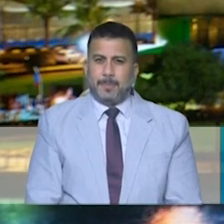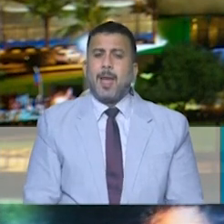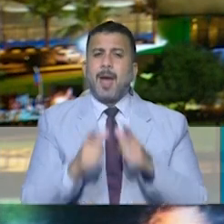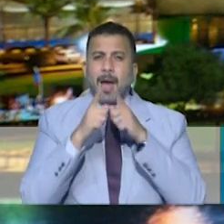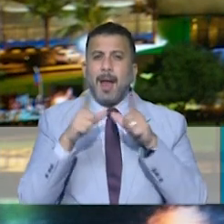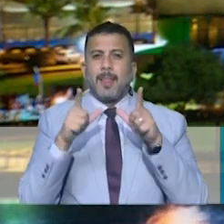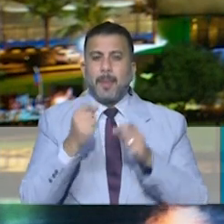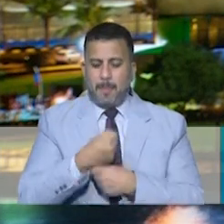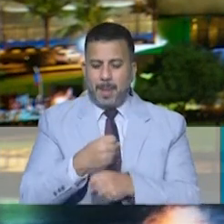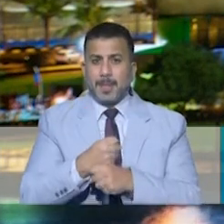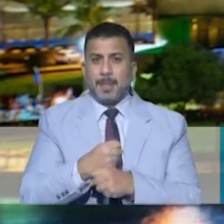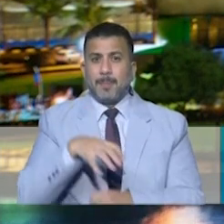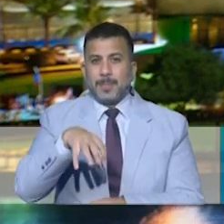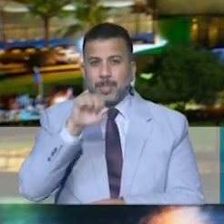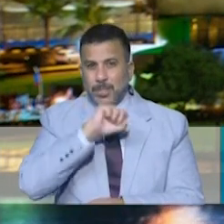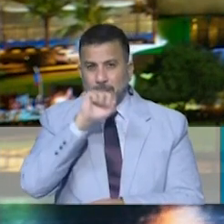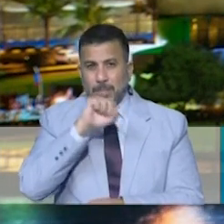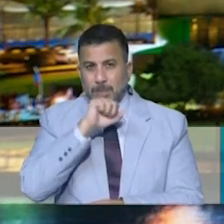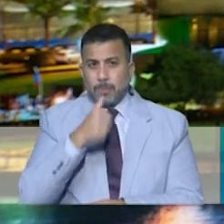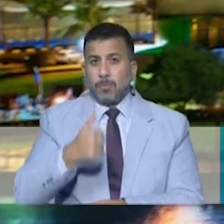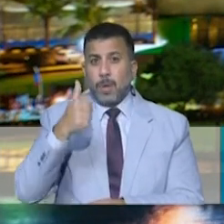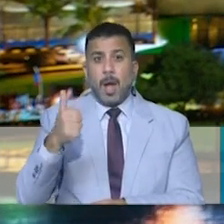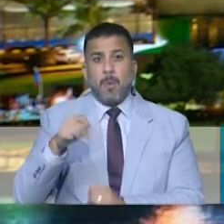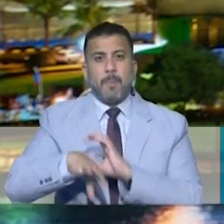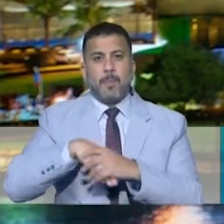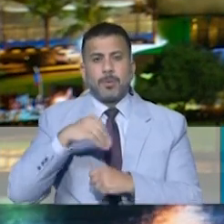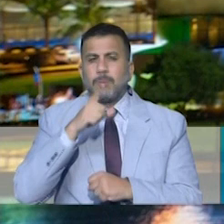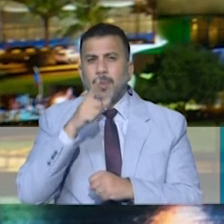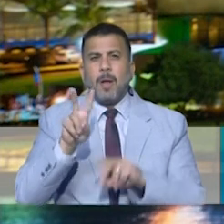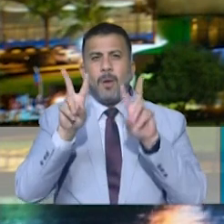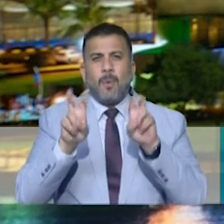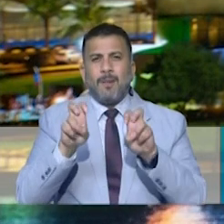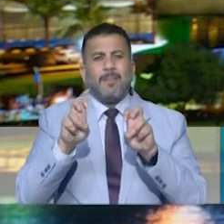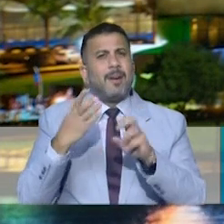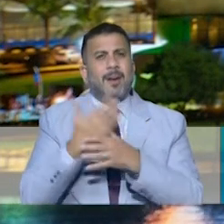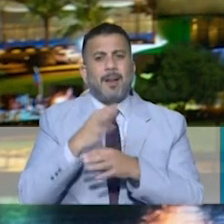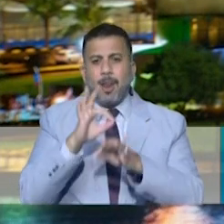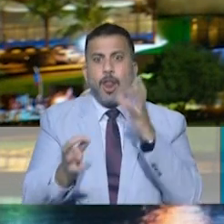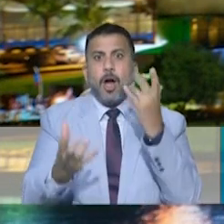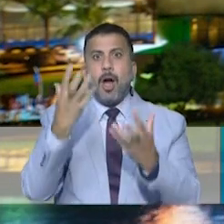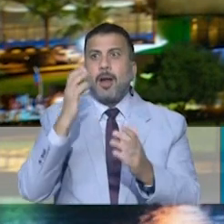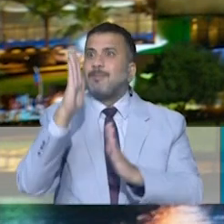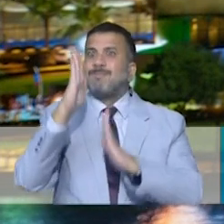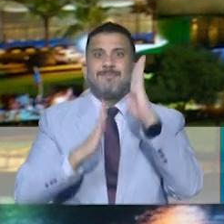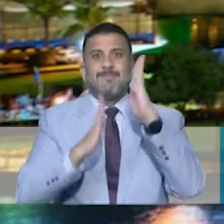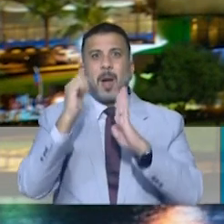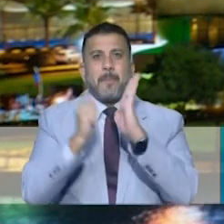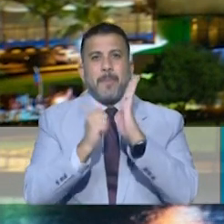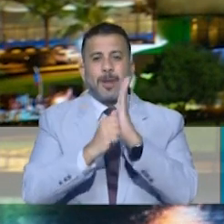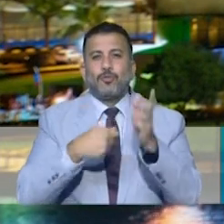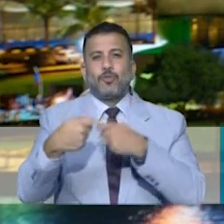اعلنت بلديه مدينه الشريقه عن انجاز المرحله الاولى من مشروع الحد من حرائق الابراج والمباني السكنيه